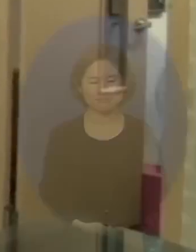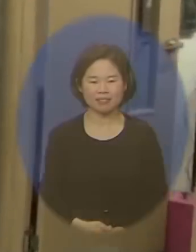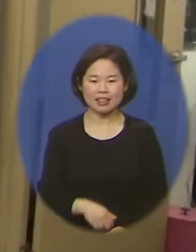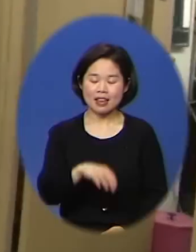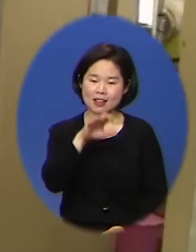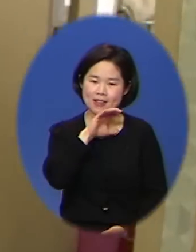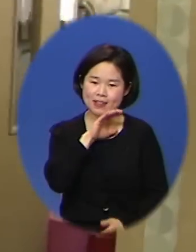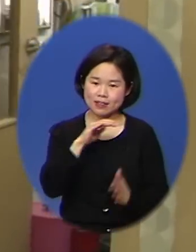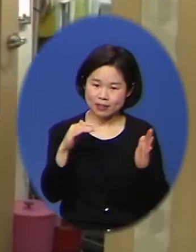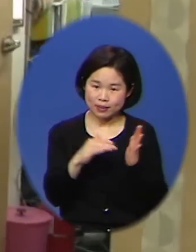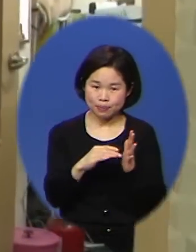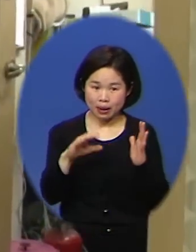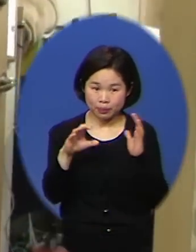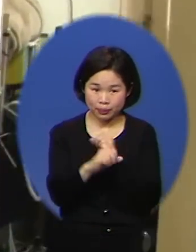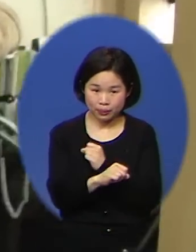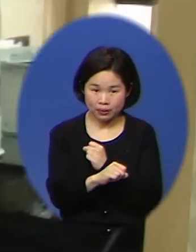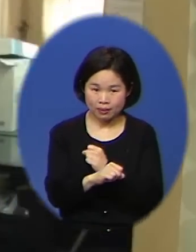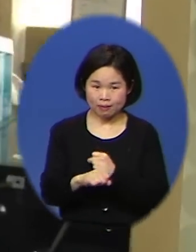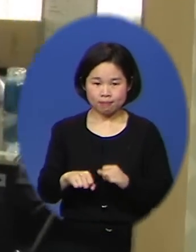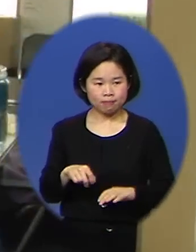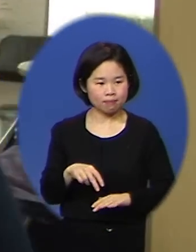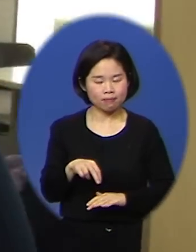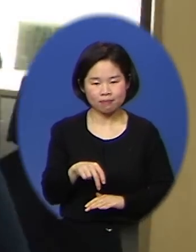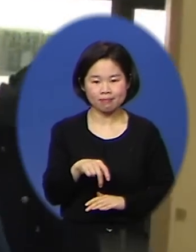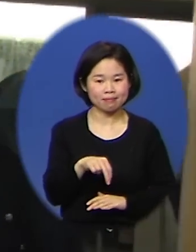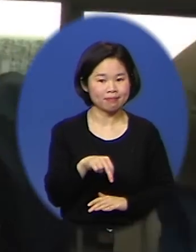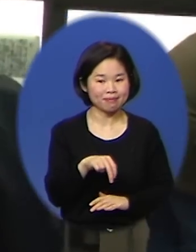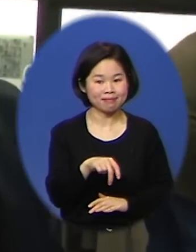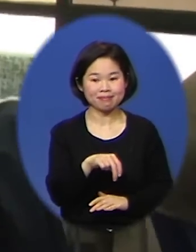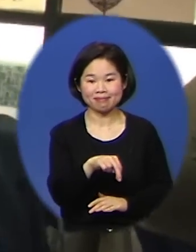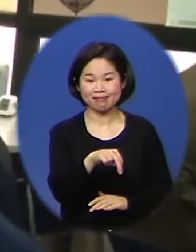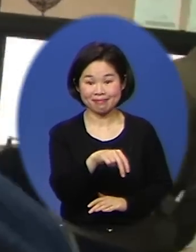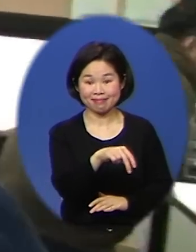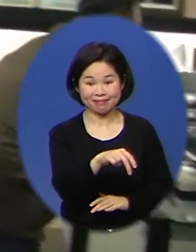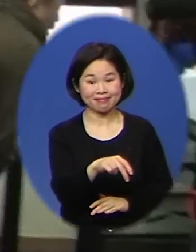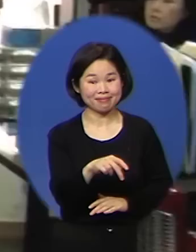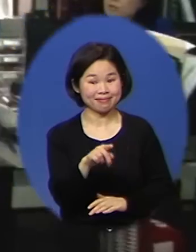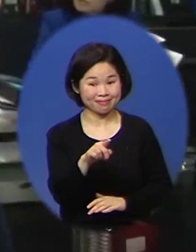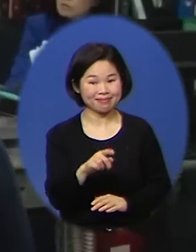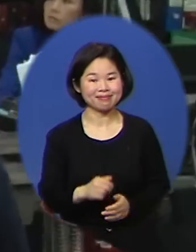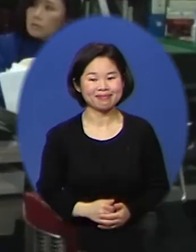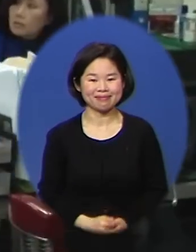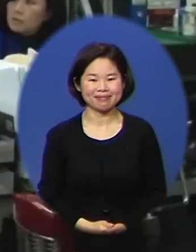연습이 끝나자마자 급히 걸음을 옮기는 그의 모습.